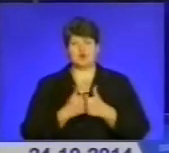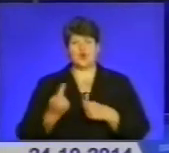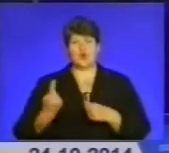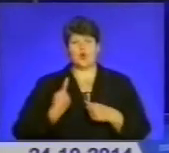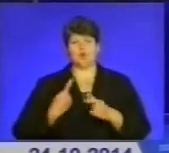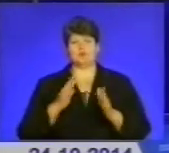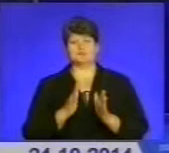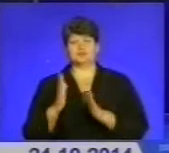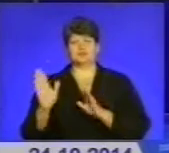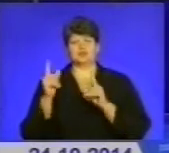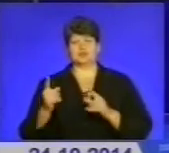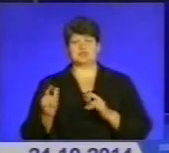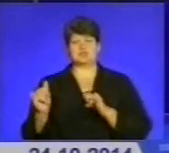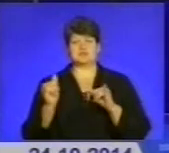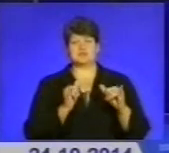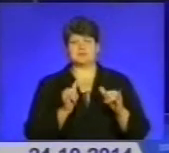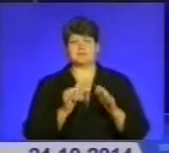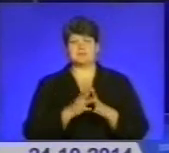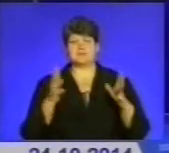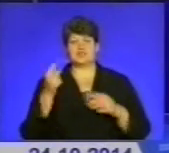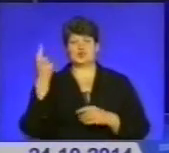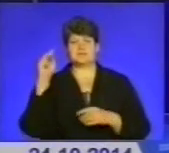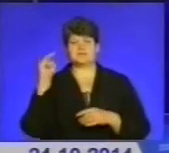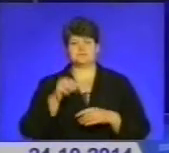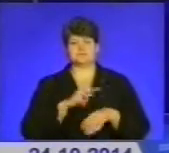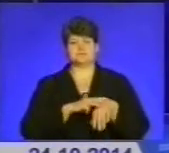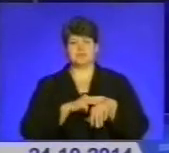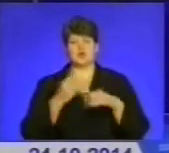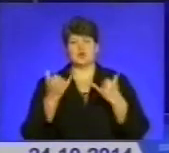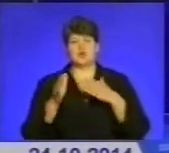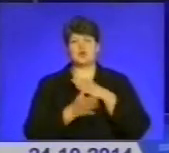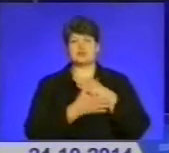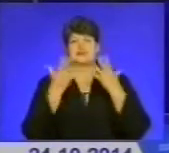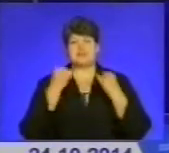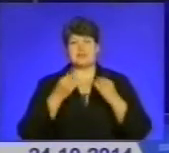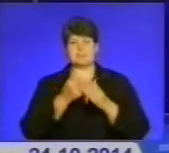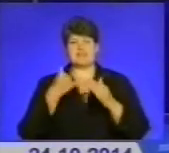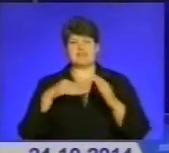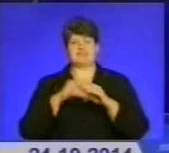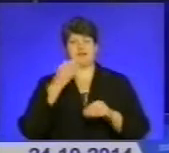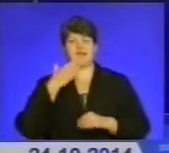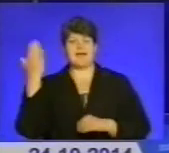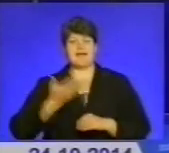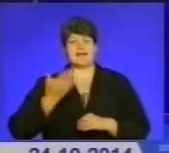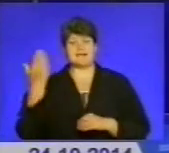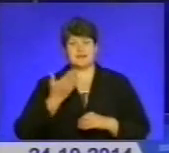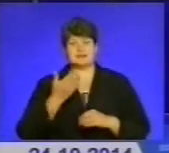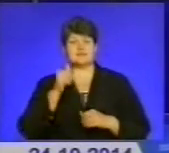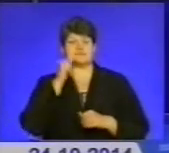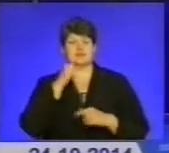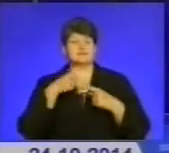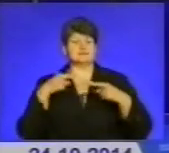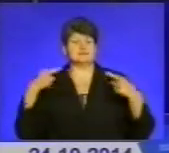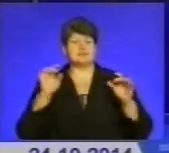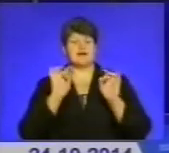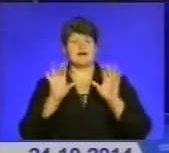виборів забезпечуватимуть понад 1000 правоохоронців. Сьогодні останній день передвиборної агітації, нагадують представники влади. Завтра будь-яка політична